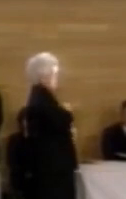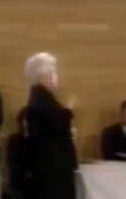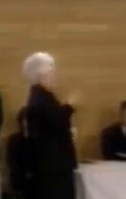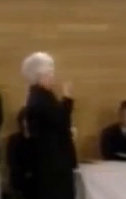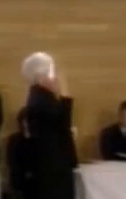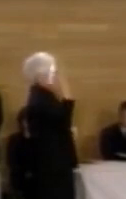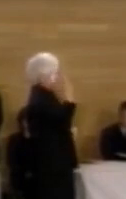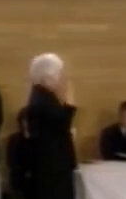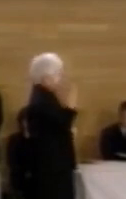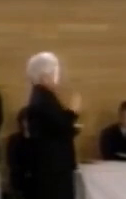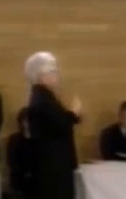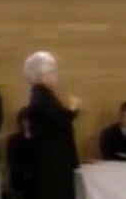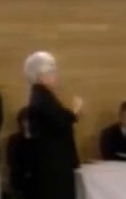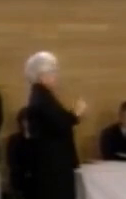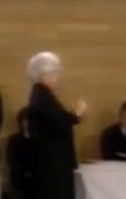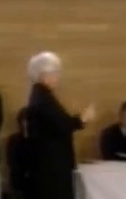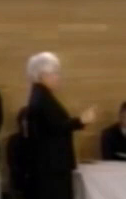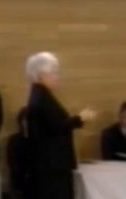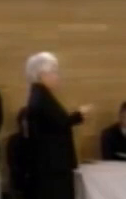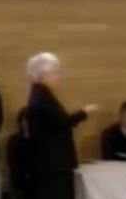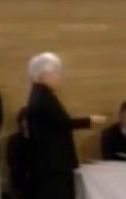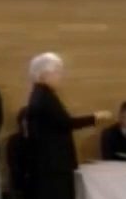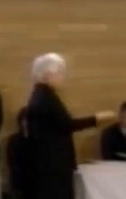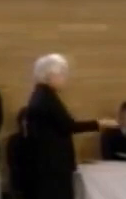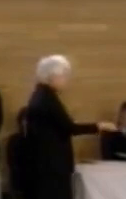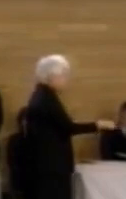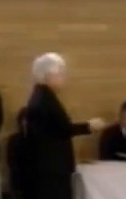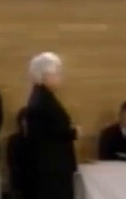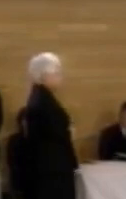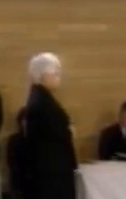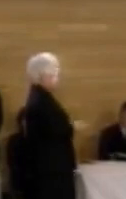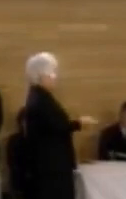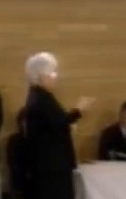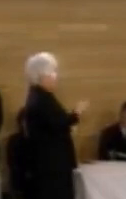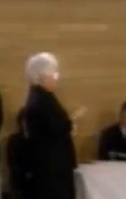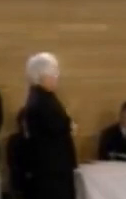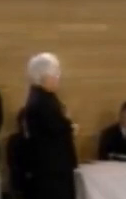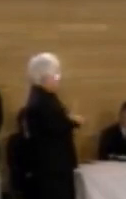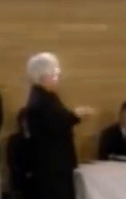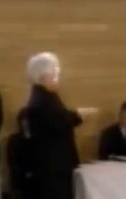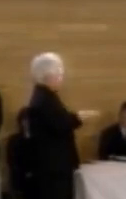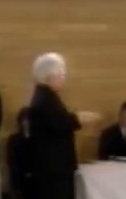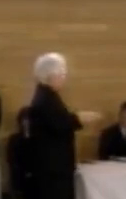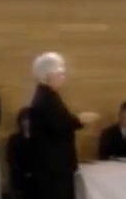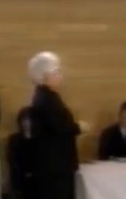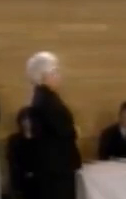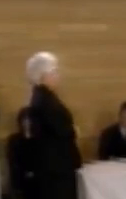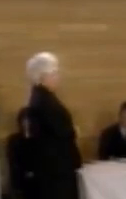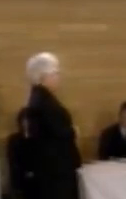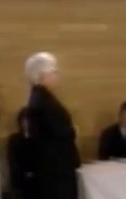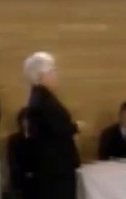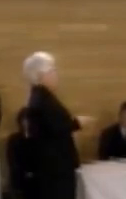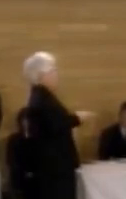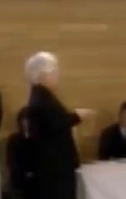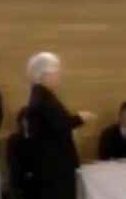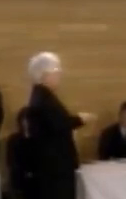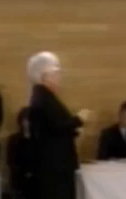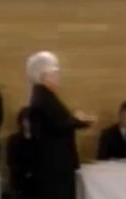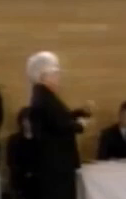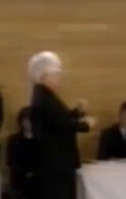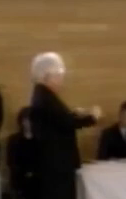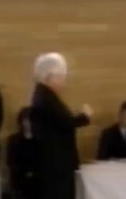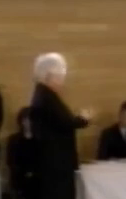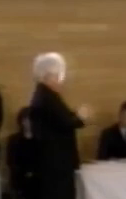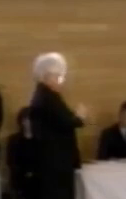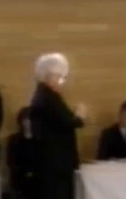伝える、備えるをコンセプトとした震災伝承に生き長く取り組んで